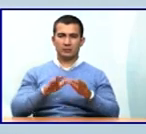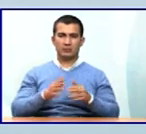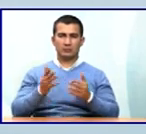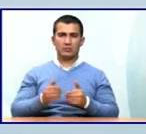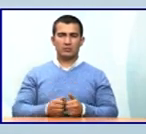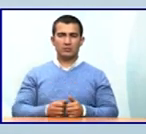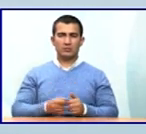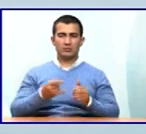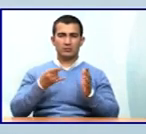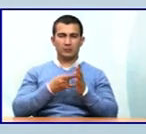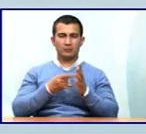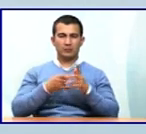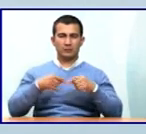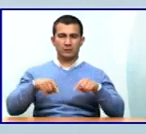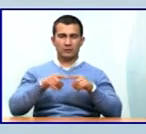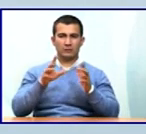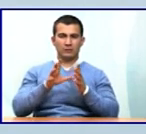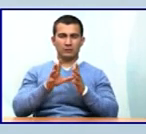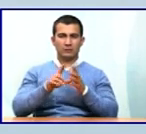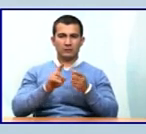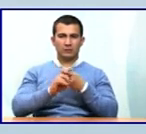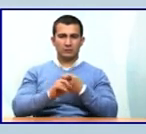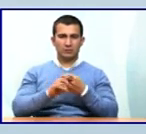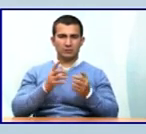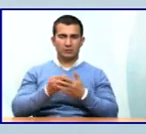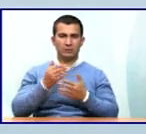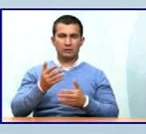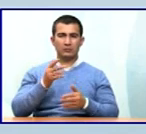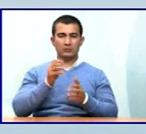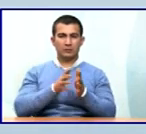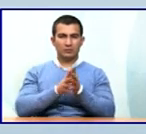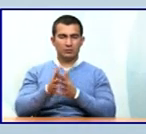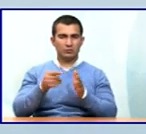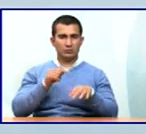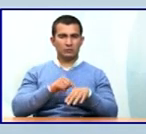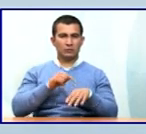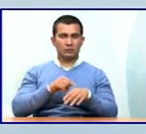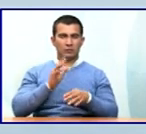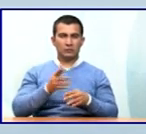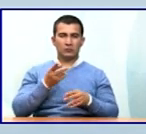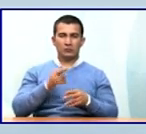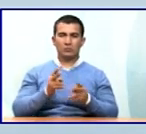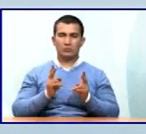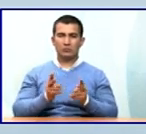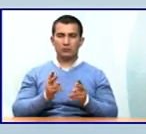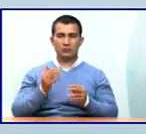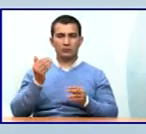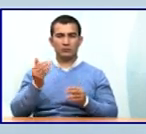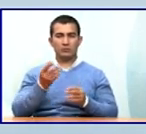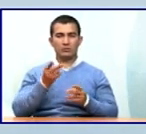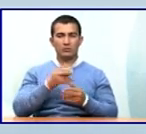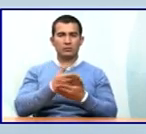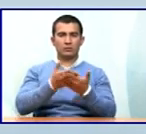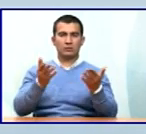magnit maydonning to'kli o'tkazgichga ta'siri mendan sizga qarab